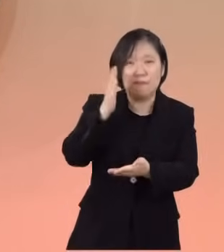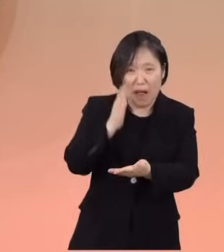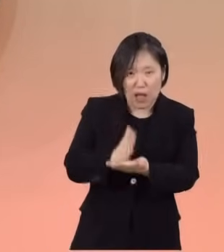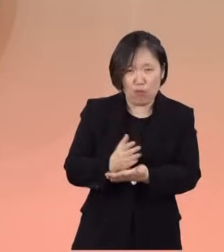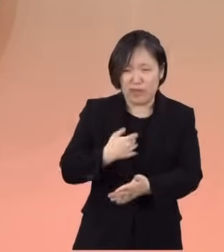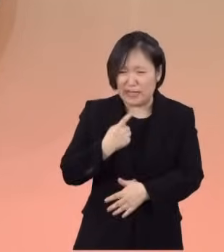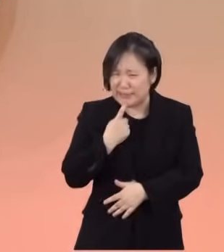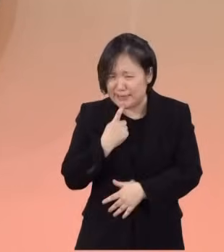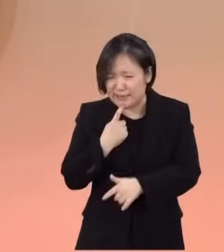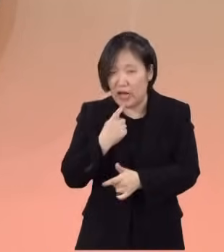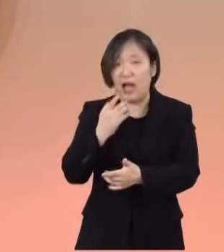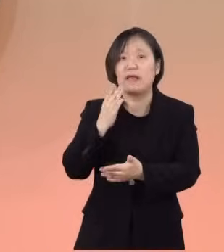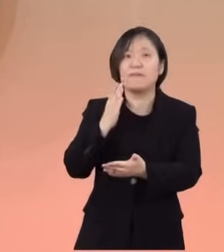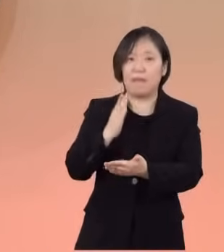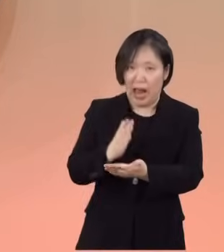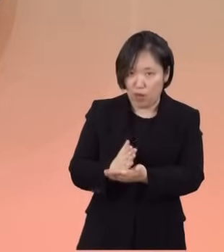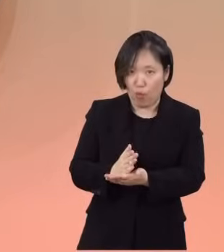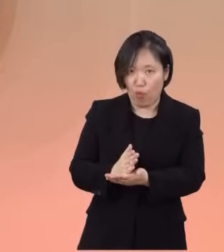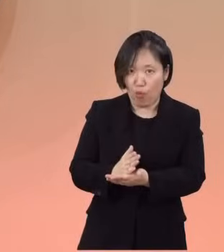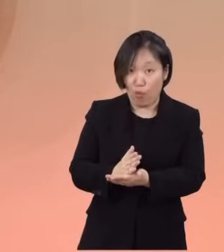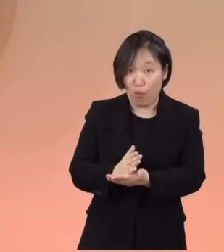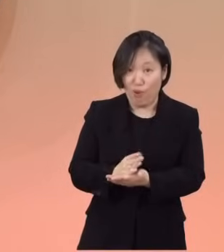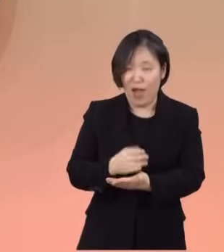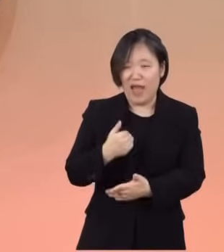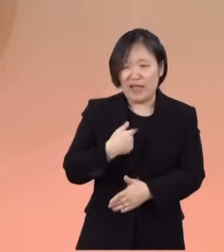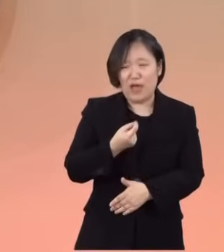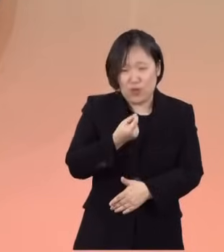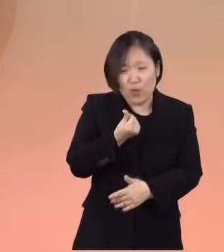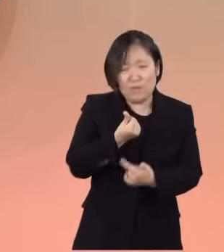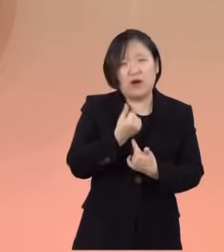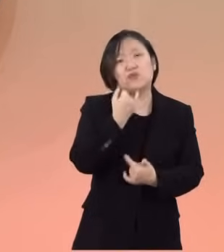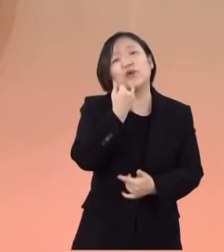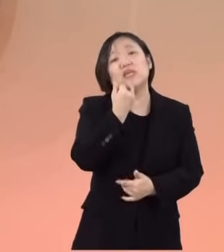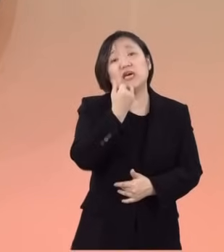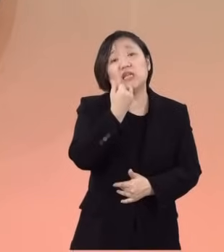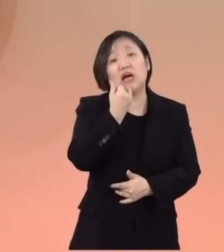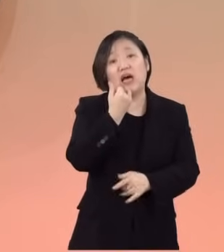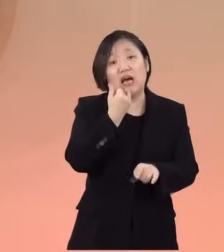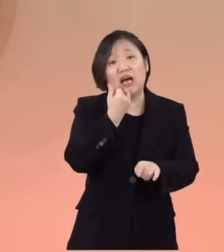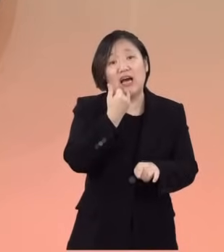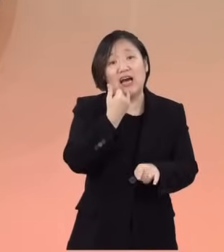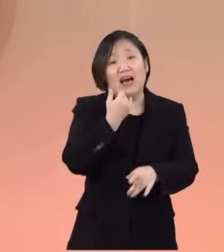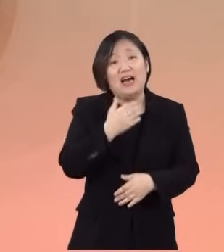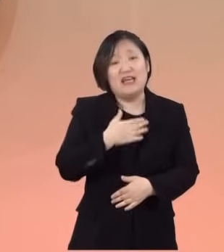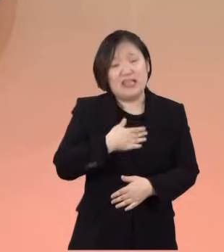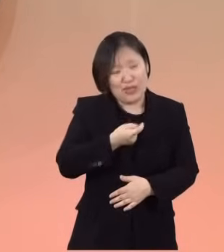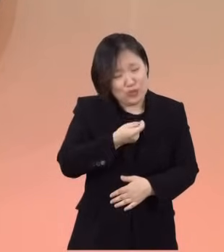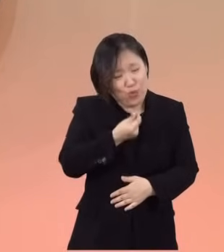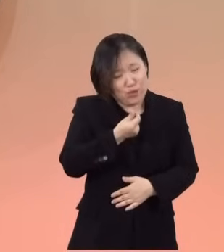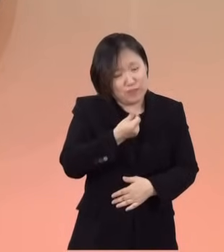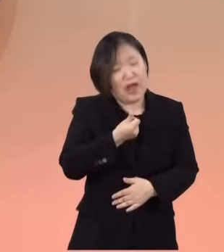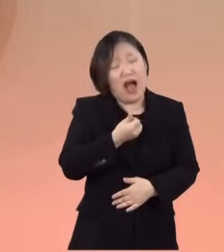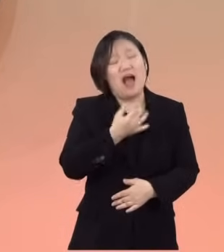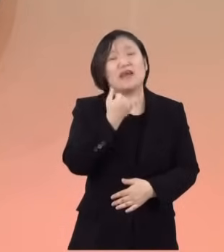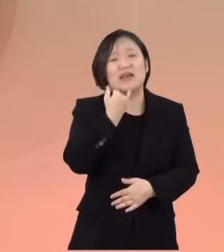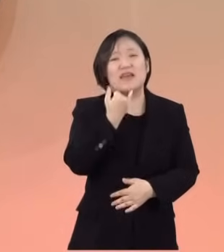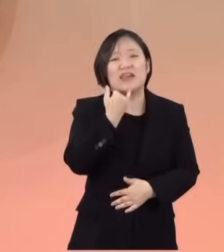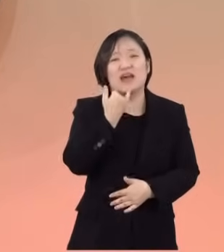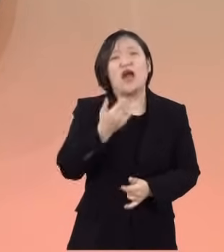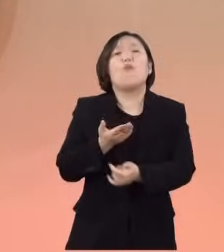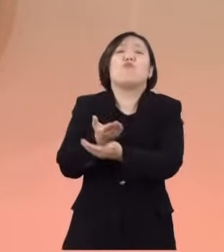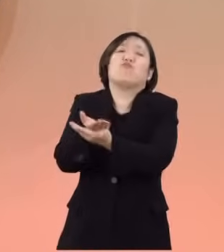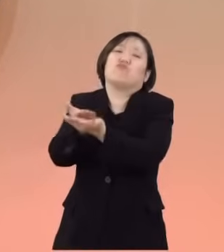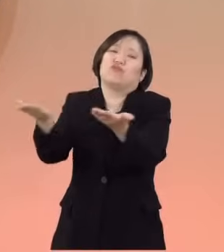인색하고 내 것만 집착하는 마음을 잠시 내려놓고 그냥 무리하지 말고 현 평거